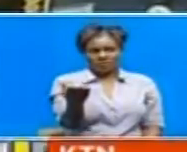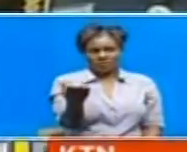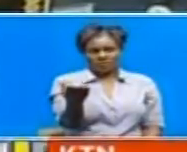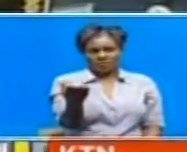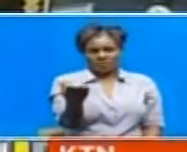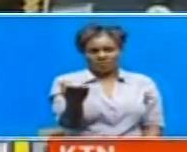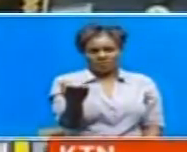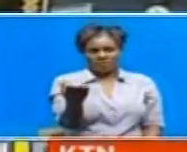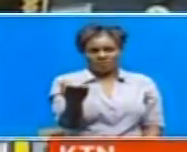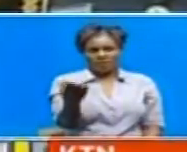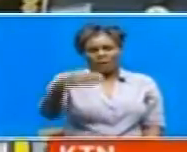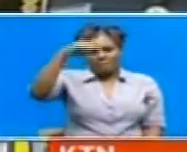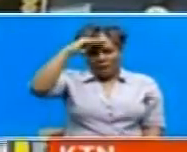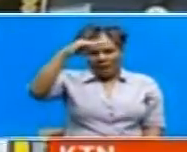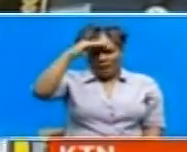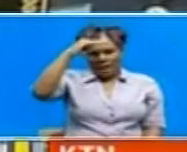kwenye night club.